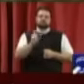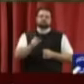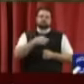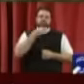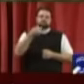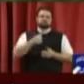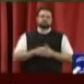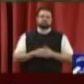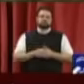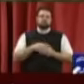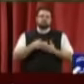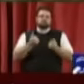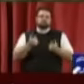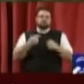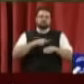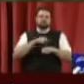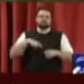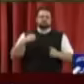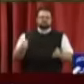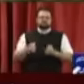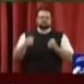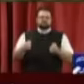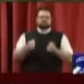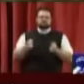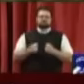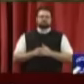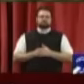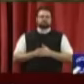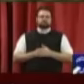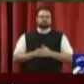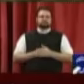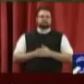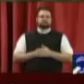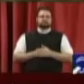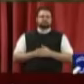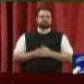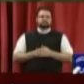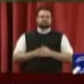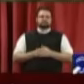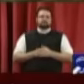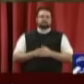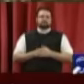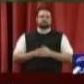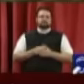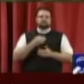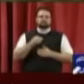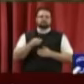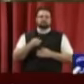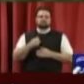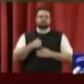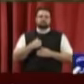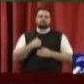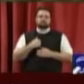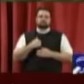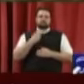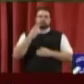tot timpul e greu, e greu, mă, la soțul meu, el e mai relaxat și la el e mai ușor. Și zic, cum, în ce mediu ai crescut